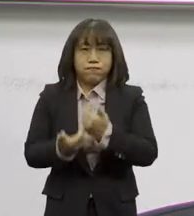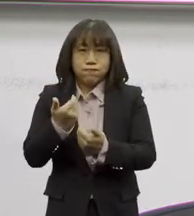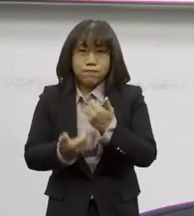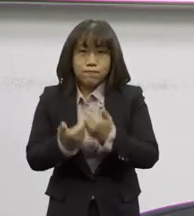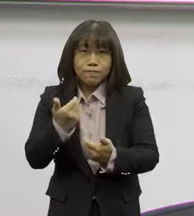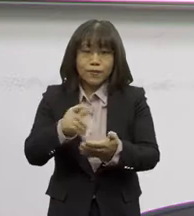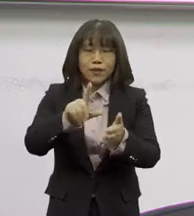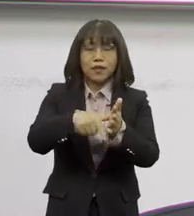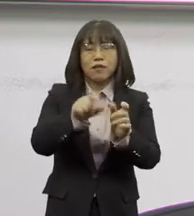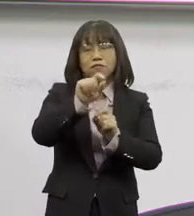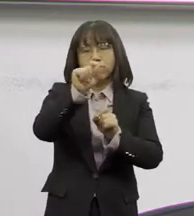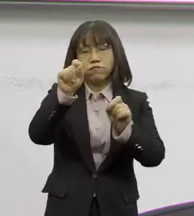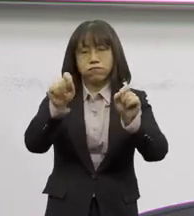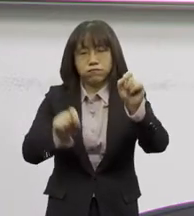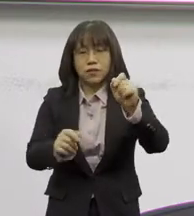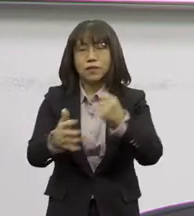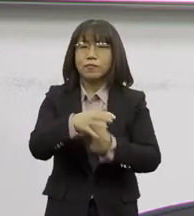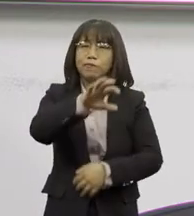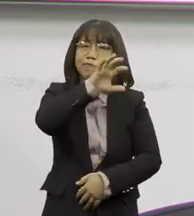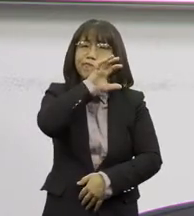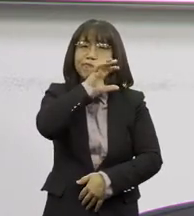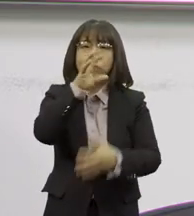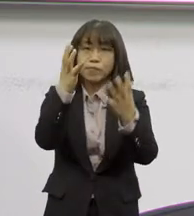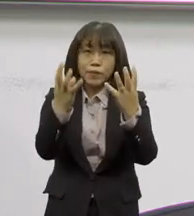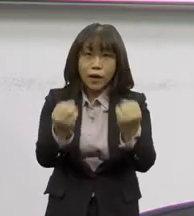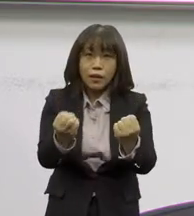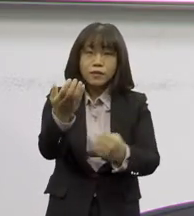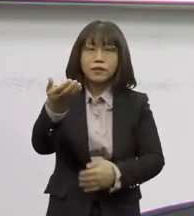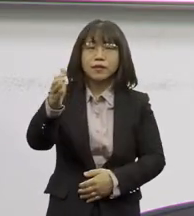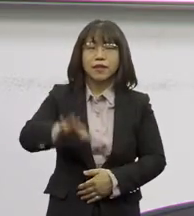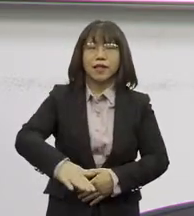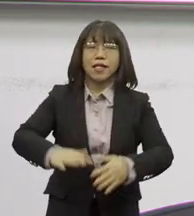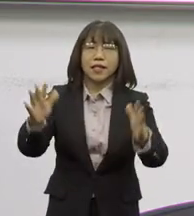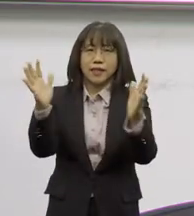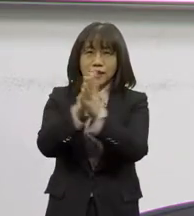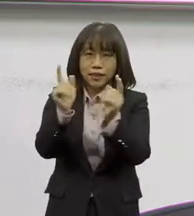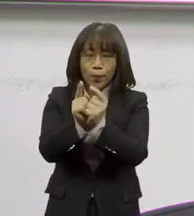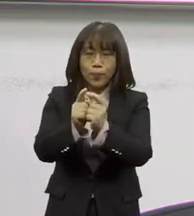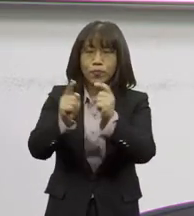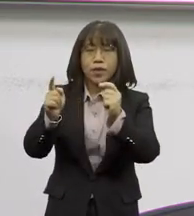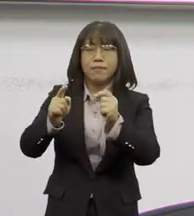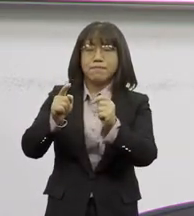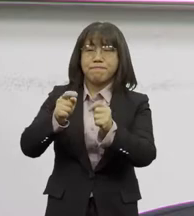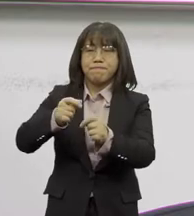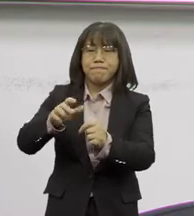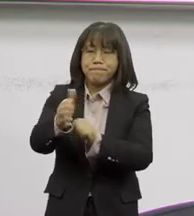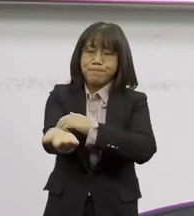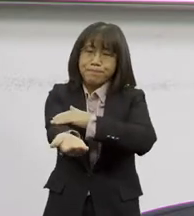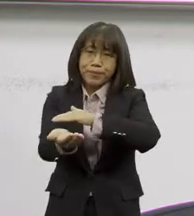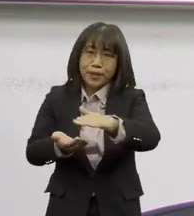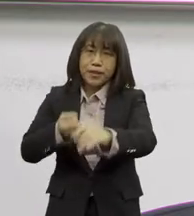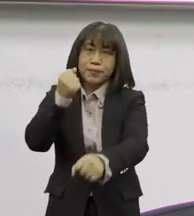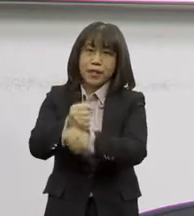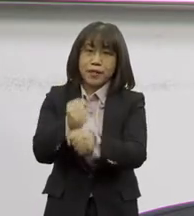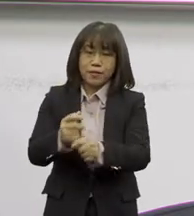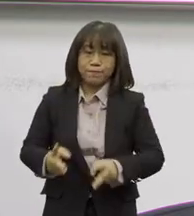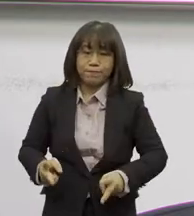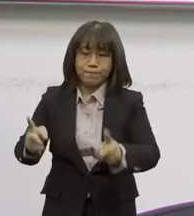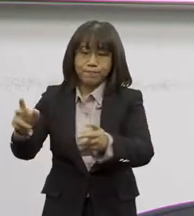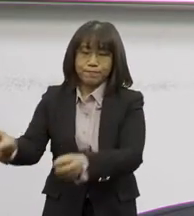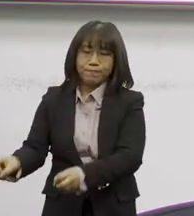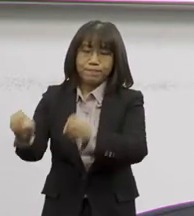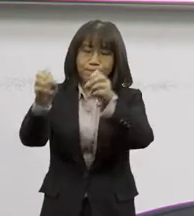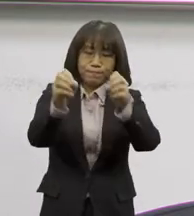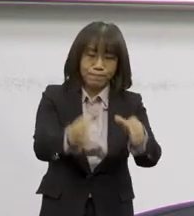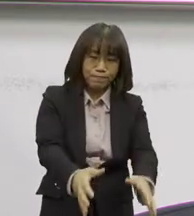시간도 오래 걸려 민원이 많이 발생했습니다. 공장에서 미리 제작, 절단한 후 현장에 설치하는